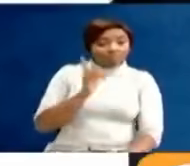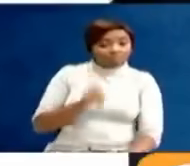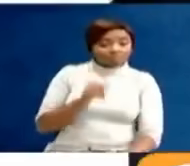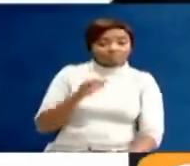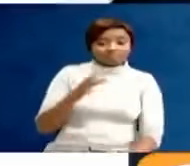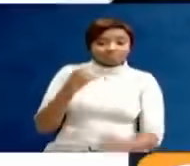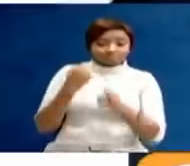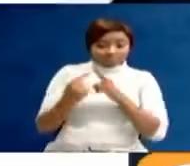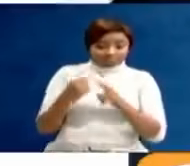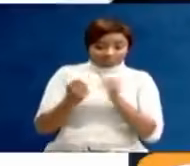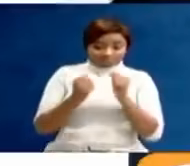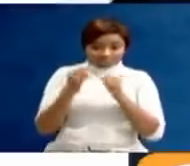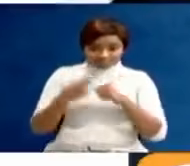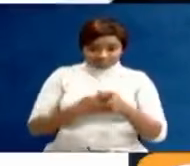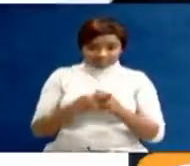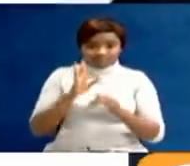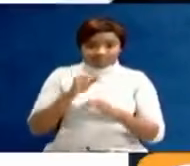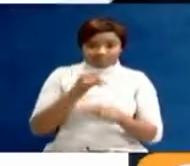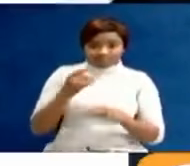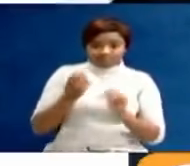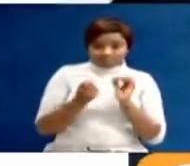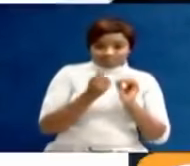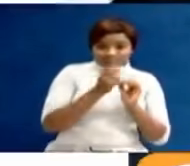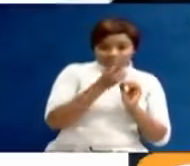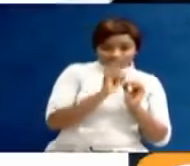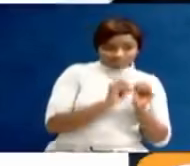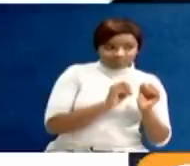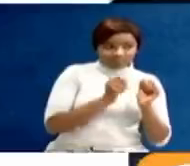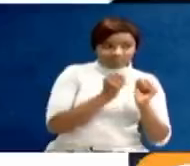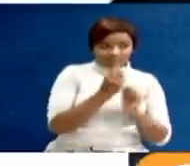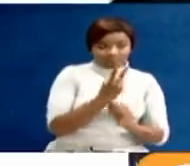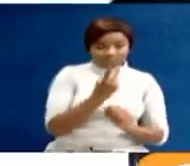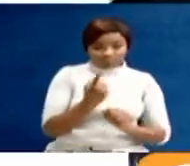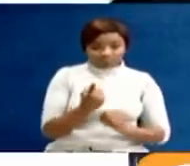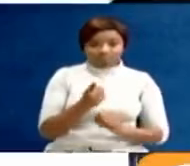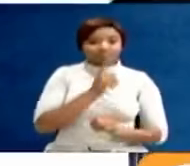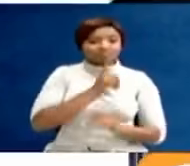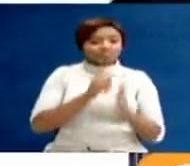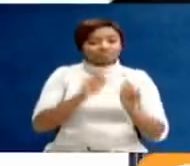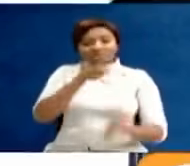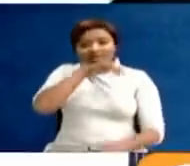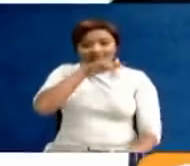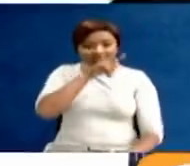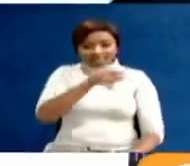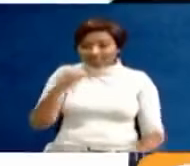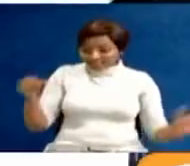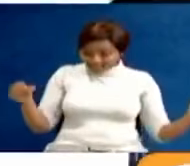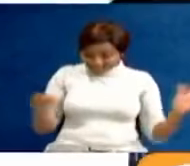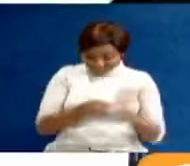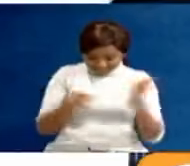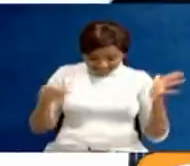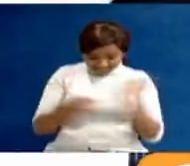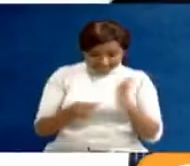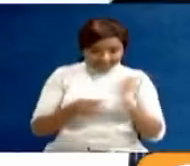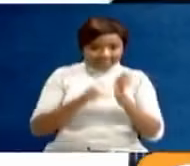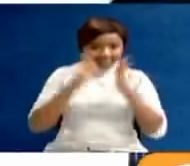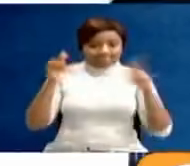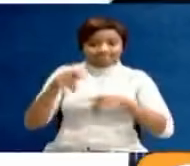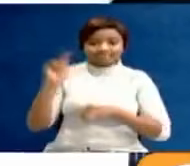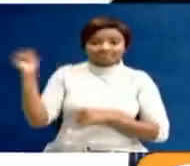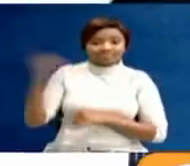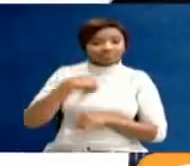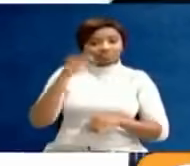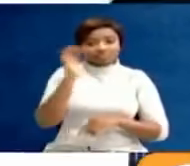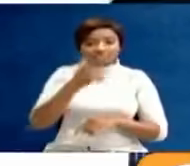mwaka 2011 hadi 18 ulituonya Raila Odinga ndiye tatizo kubwa zaidi kwa Kenya.